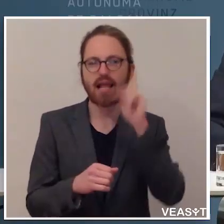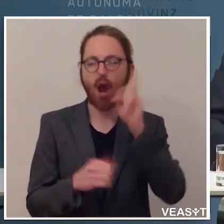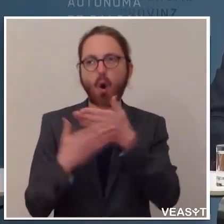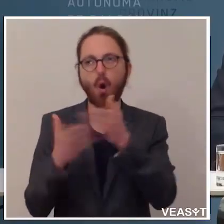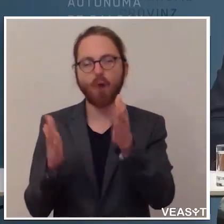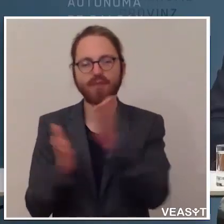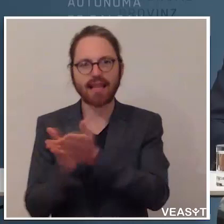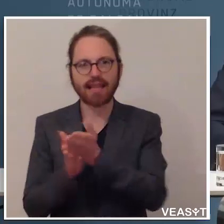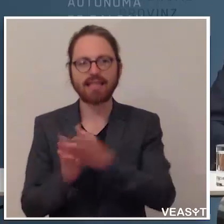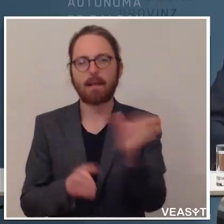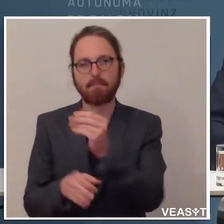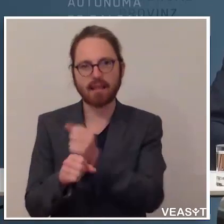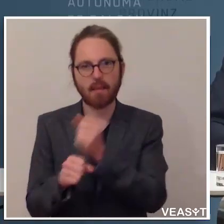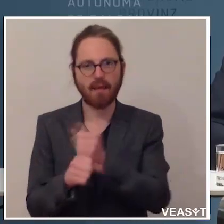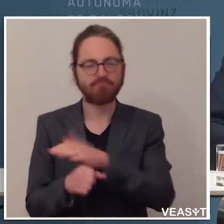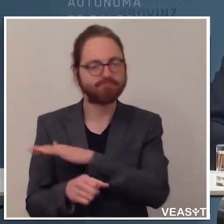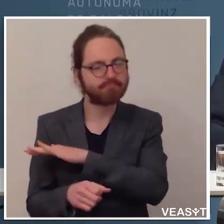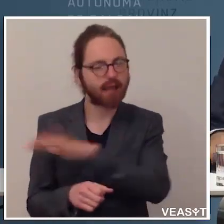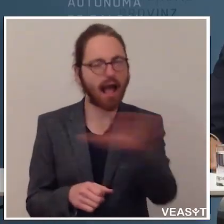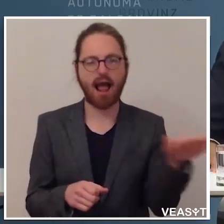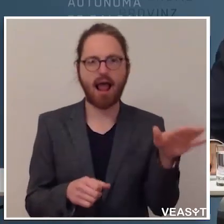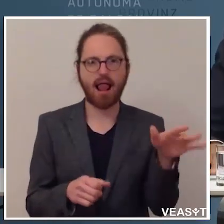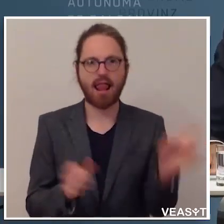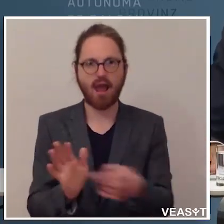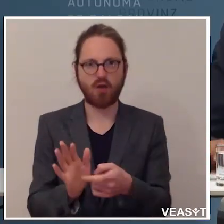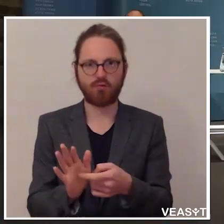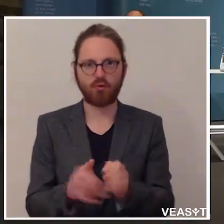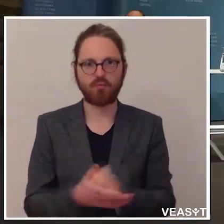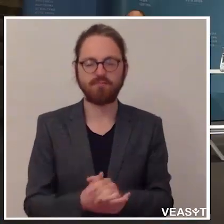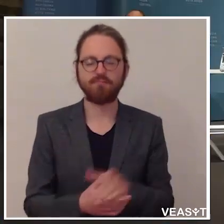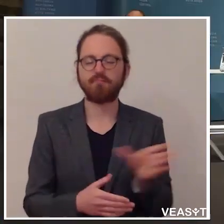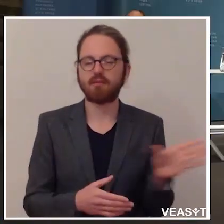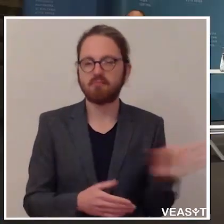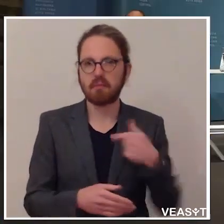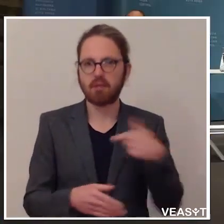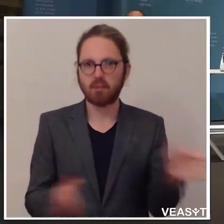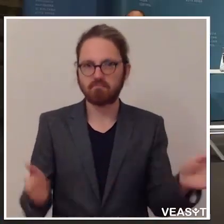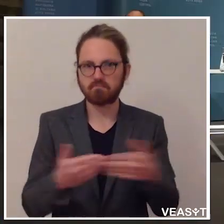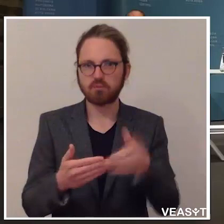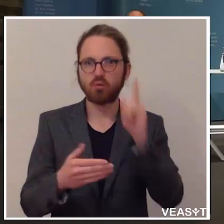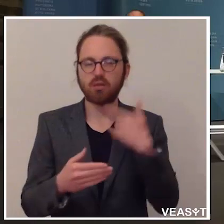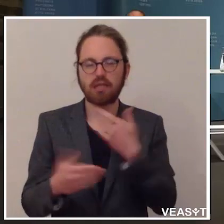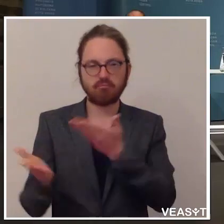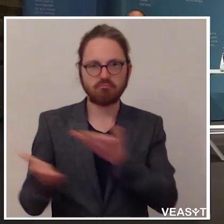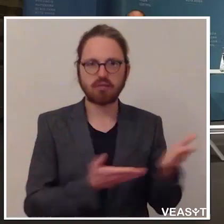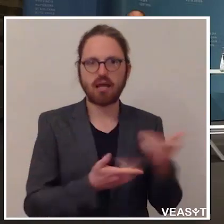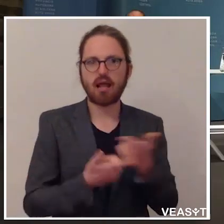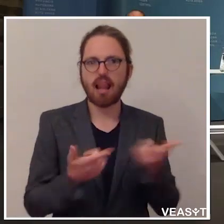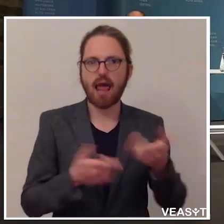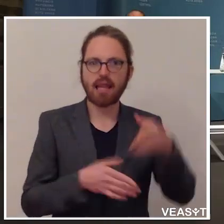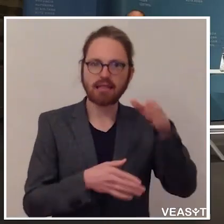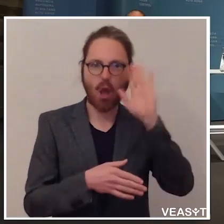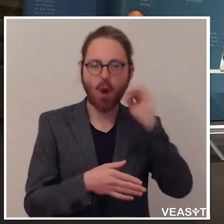und die Mitarbeiterinnen und Mitarbeiter im öffentlichen Dienst. Damit schließe ich und gebe weiter an Landeshauptmann-Stellvertreter Daniel Alfreider,